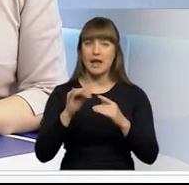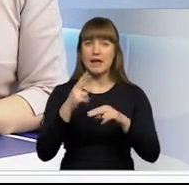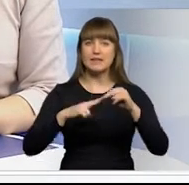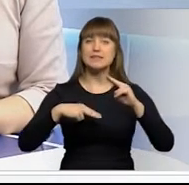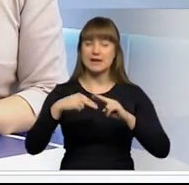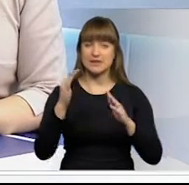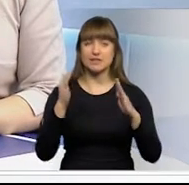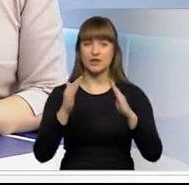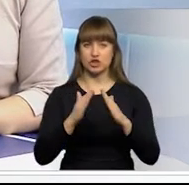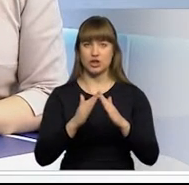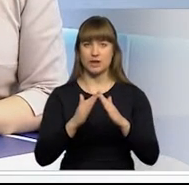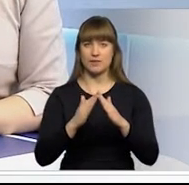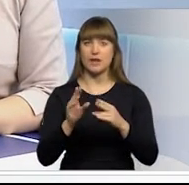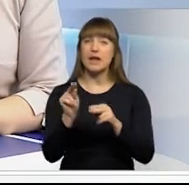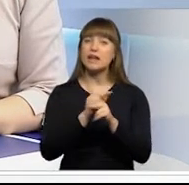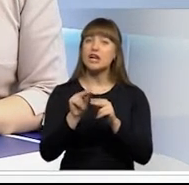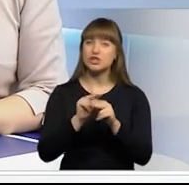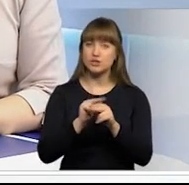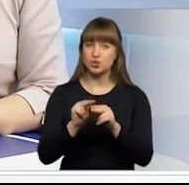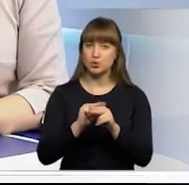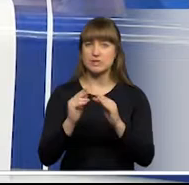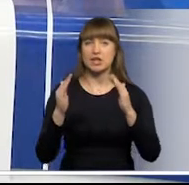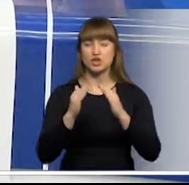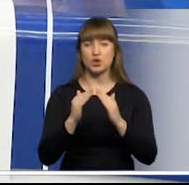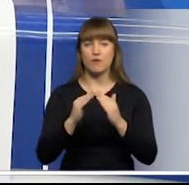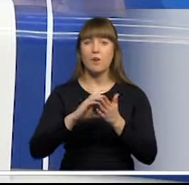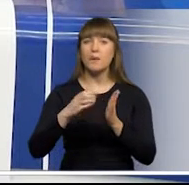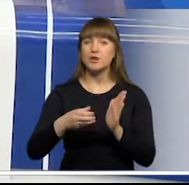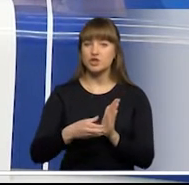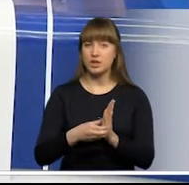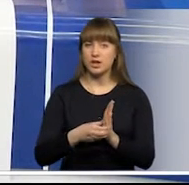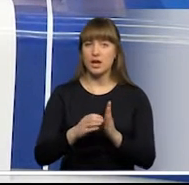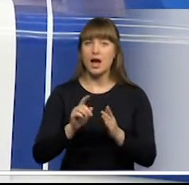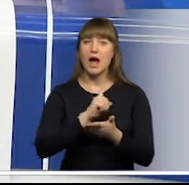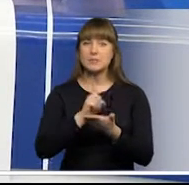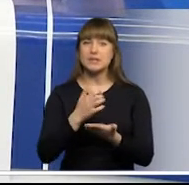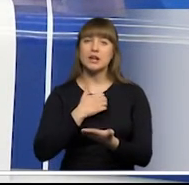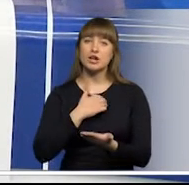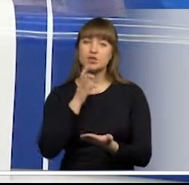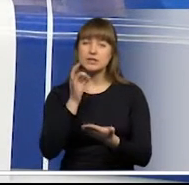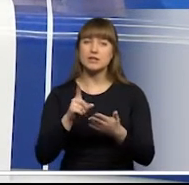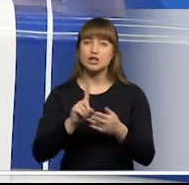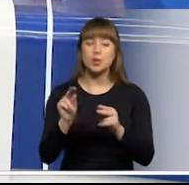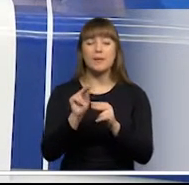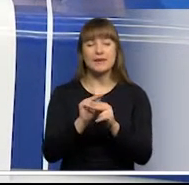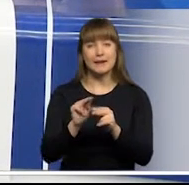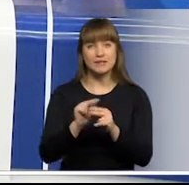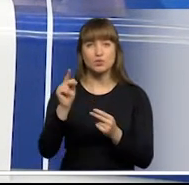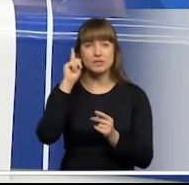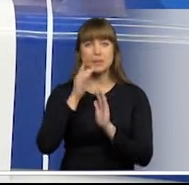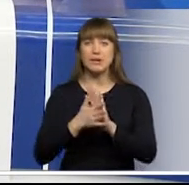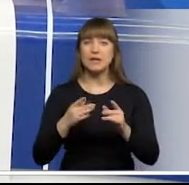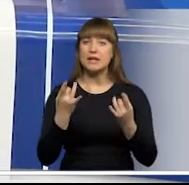жилья, реконструкция жилого помещения. Обязательно хочу сказать, что под реконструкцией понимается не